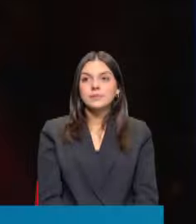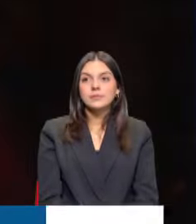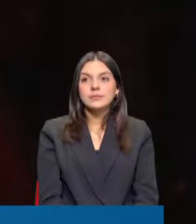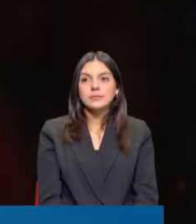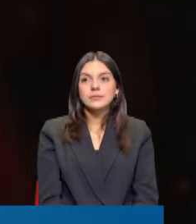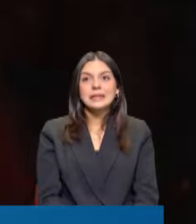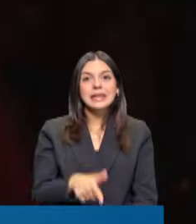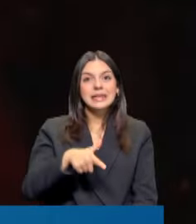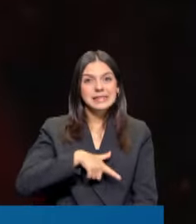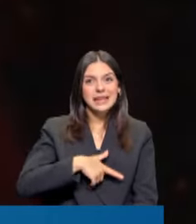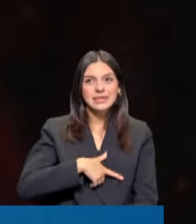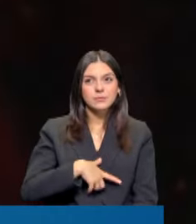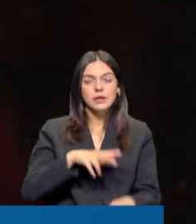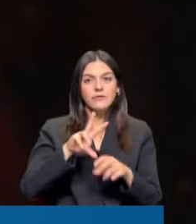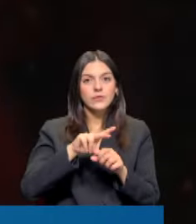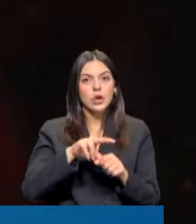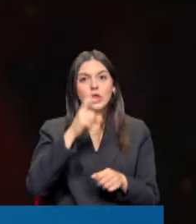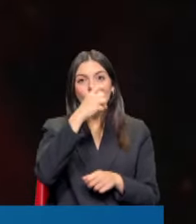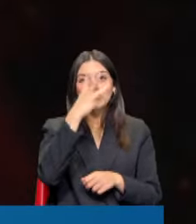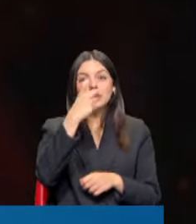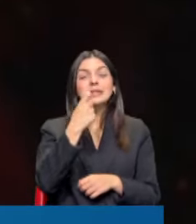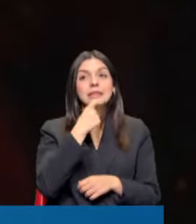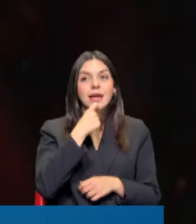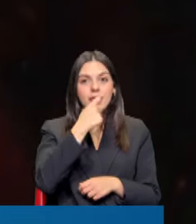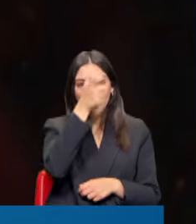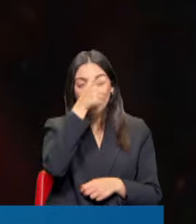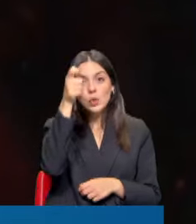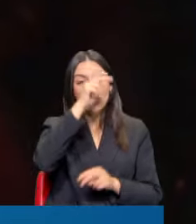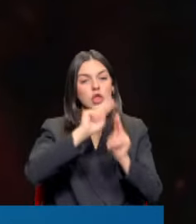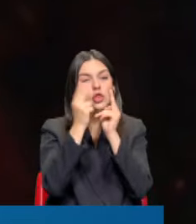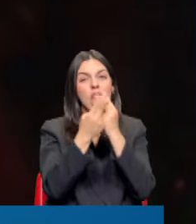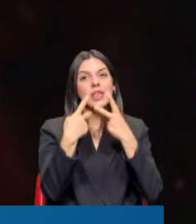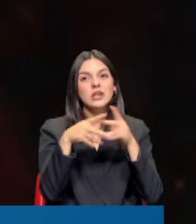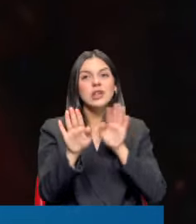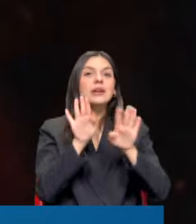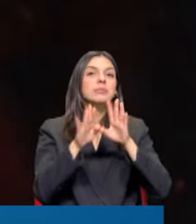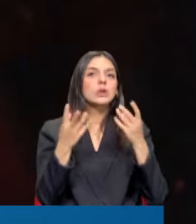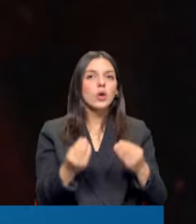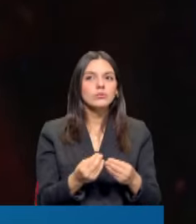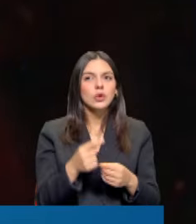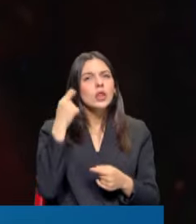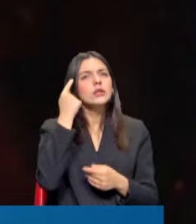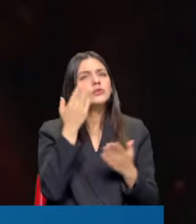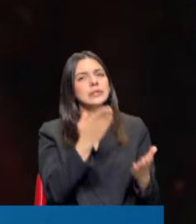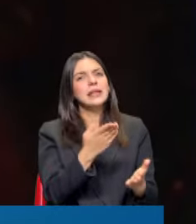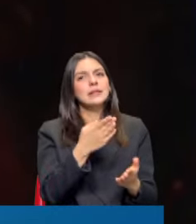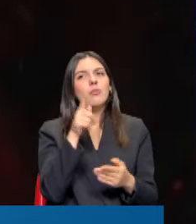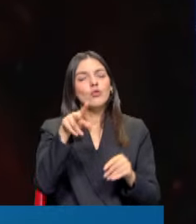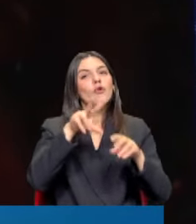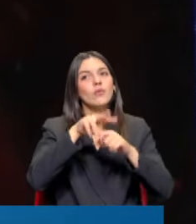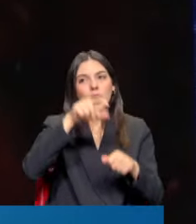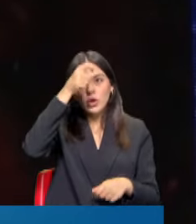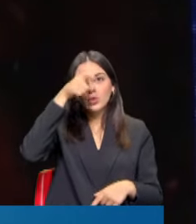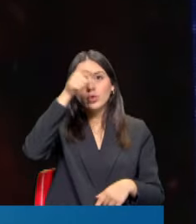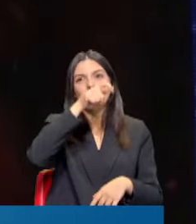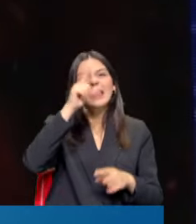İzmir Enternasyonel Fuarı 93 yıldır Türkiye'nin dünyaya açılan kapısı olmuş. Düşünsenize, bu fuarda